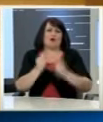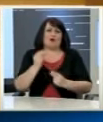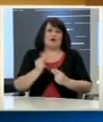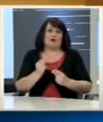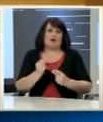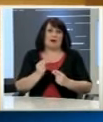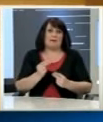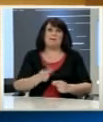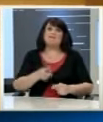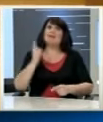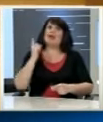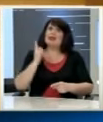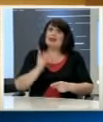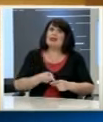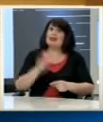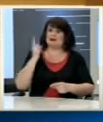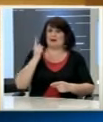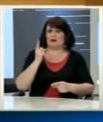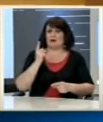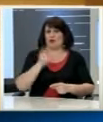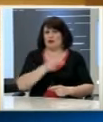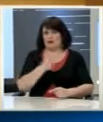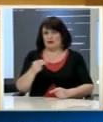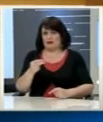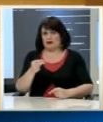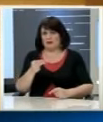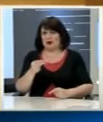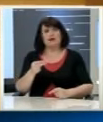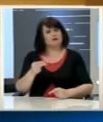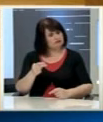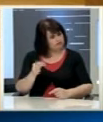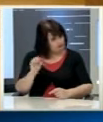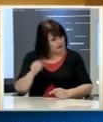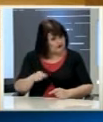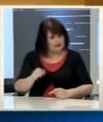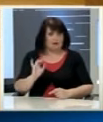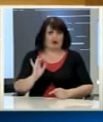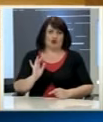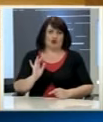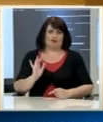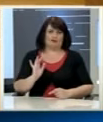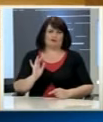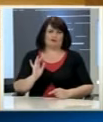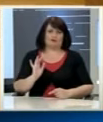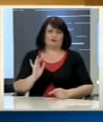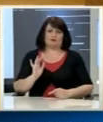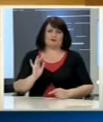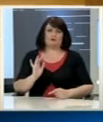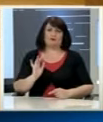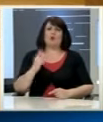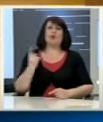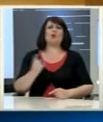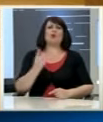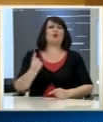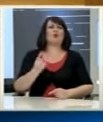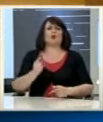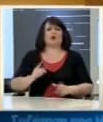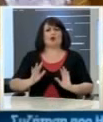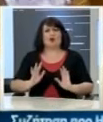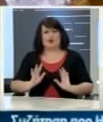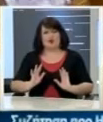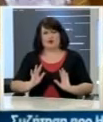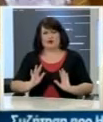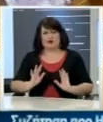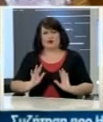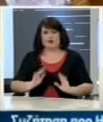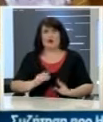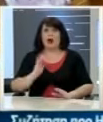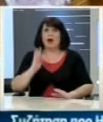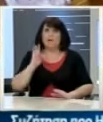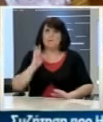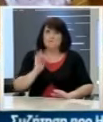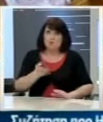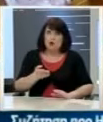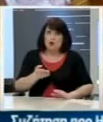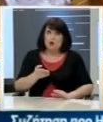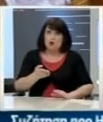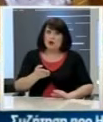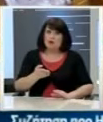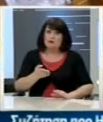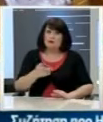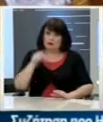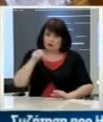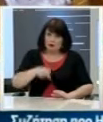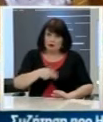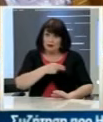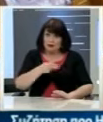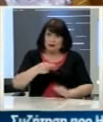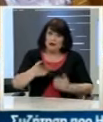κα δύο τν ηρο είναι καθόλου απλή υπόθεση δεν είναι ούτε συνηθισμένη δεν ξέρω δύο διαβάζω ότι είναι αν λοιπόν μπορεί να συνεισφέρει κάτι σε αυτή την